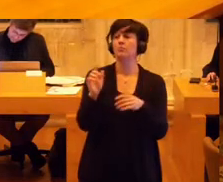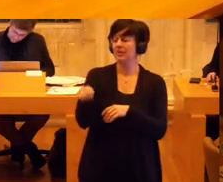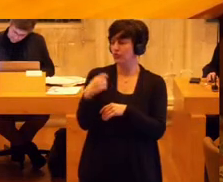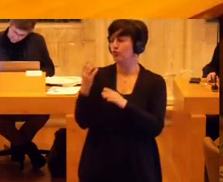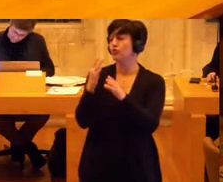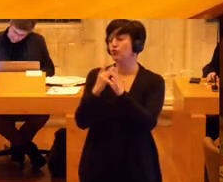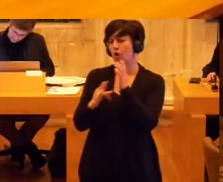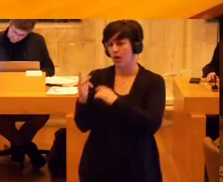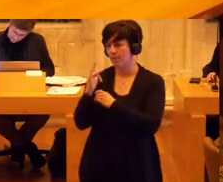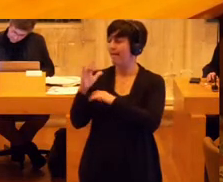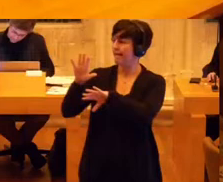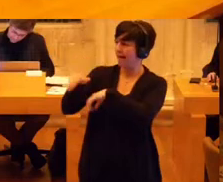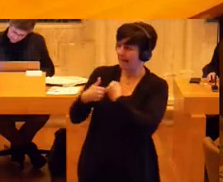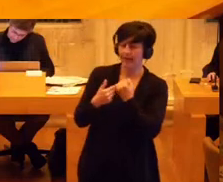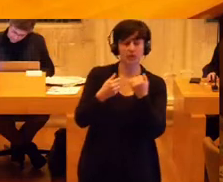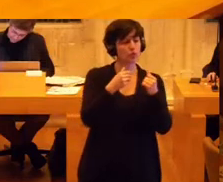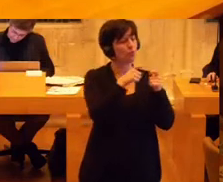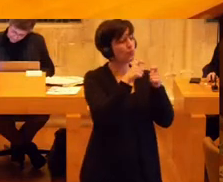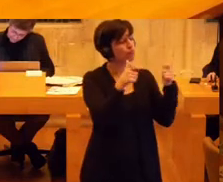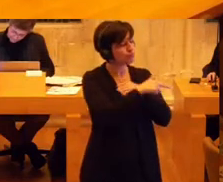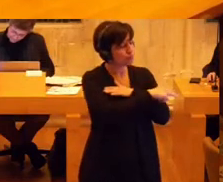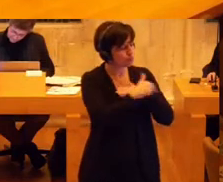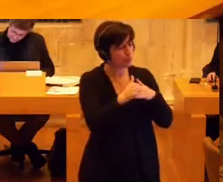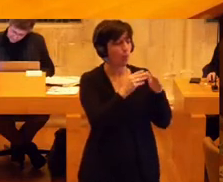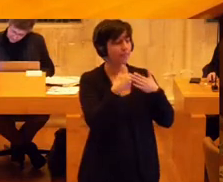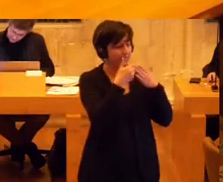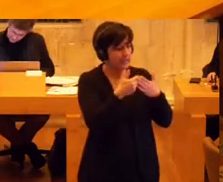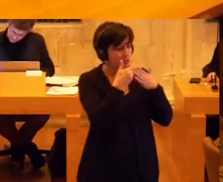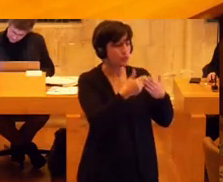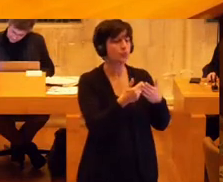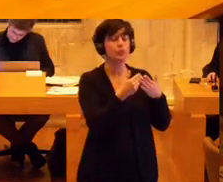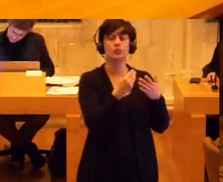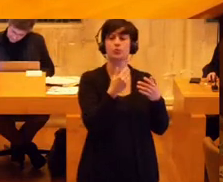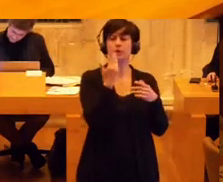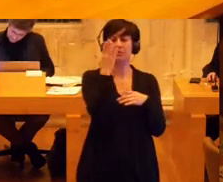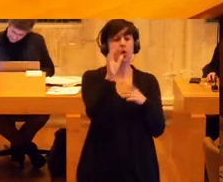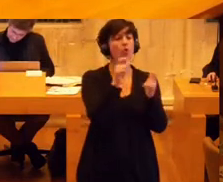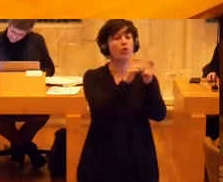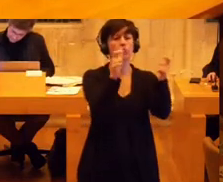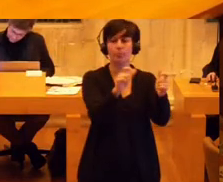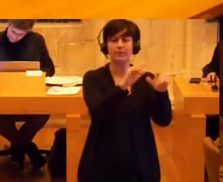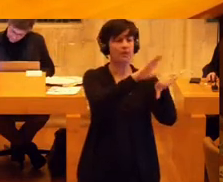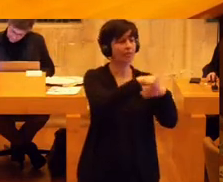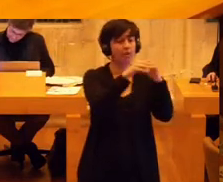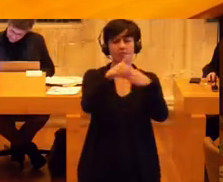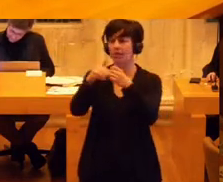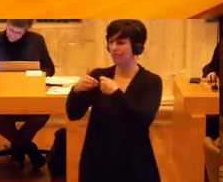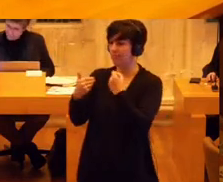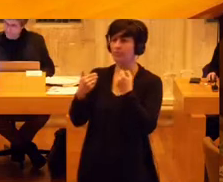par le bureau d'études techniques Servicad et l'atelier Stratenstrat.